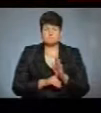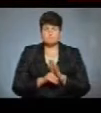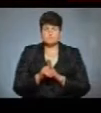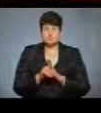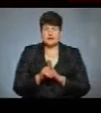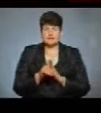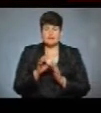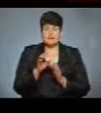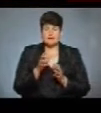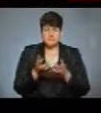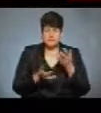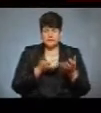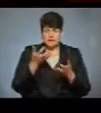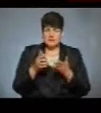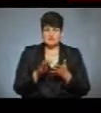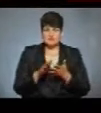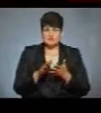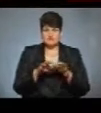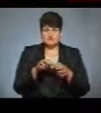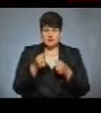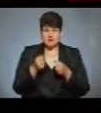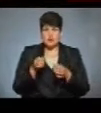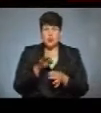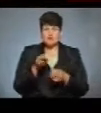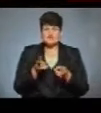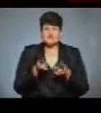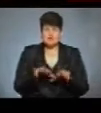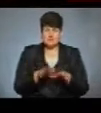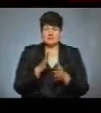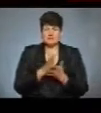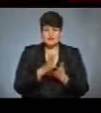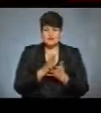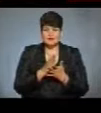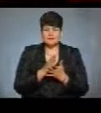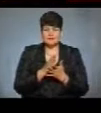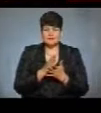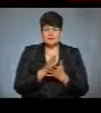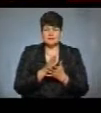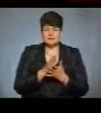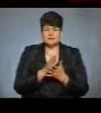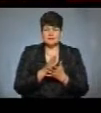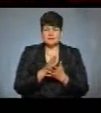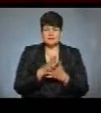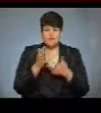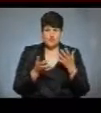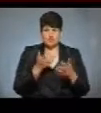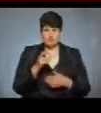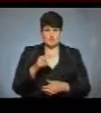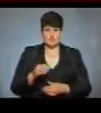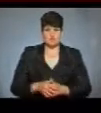зумації і зачищення останків, які знаходяться в західній стінці розкопу.